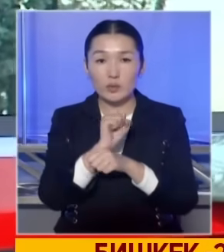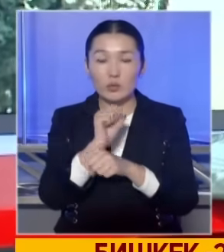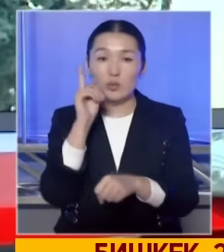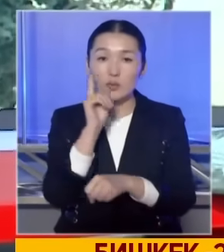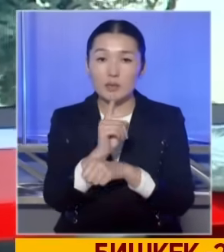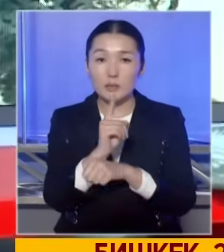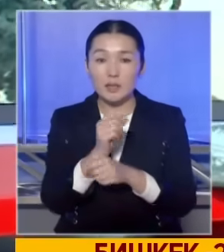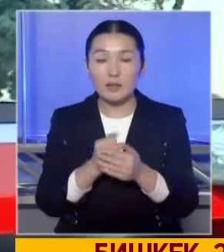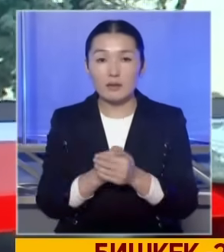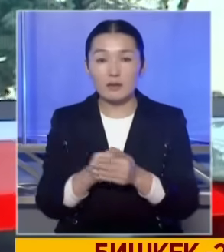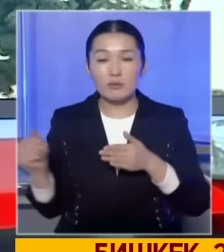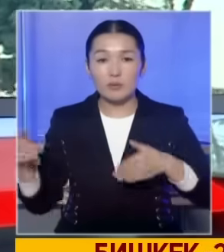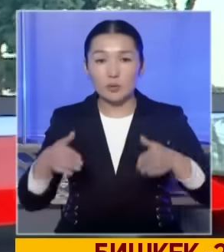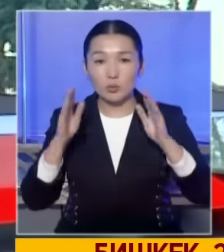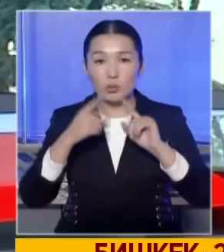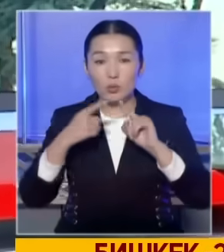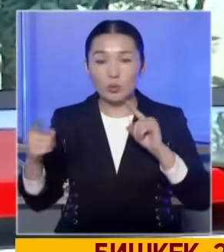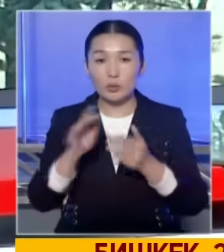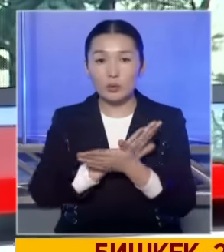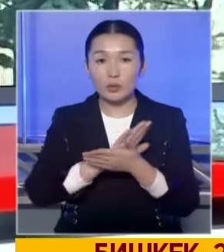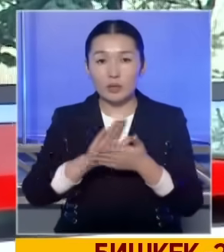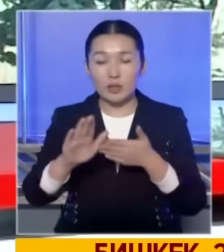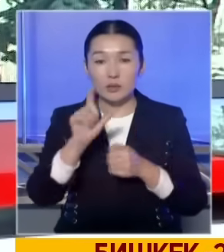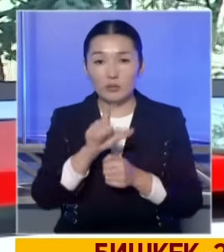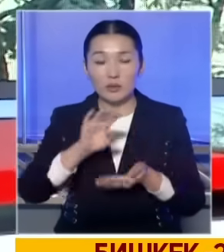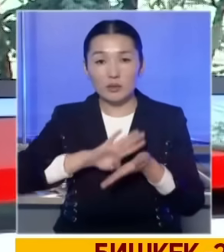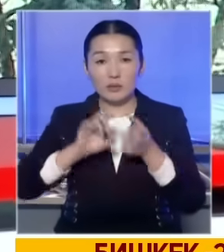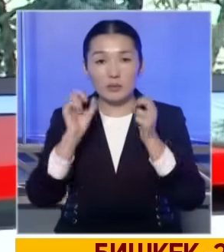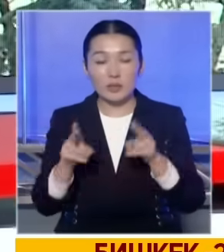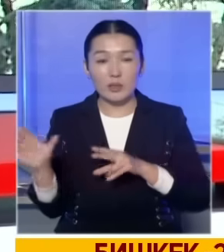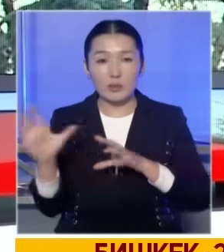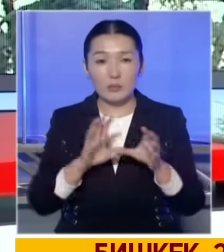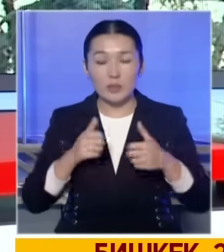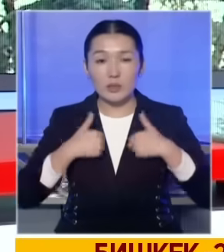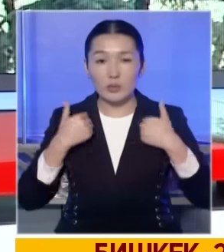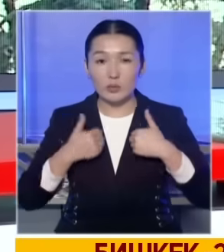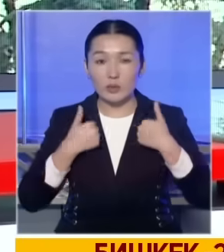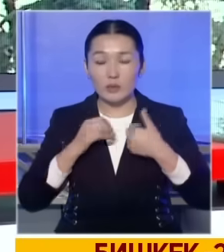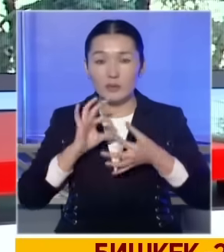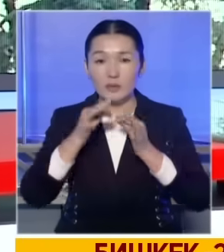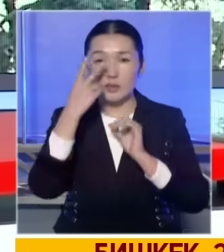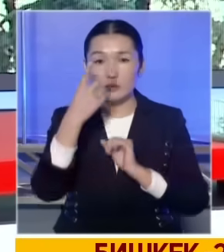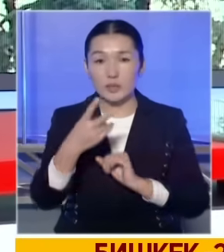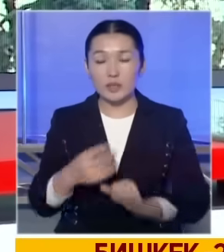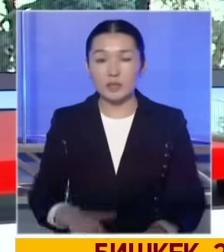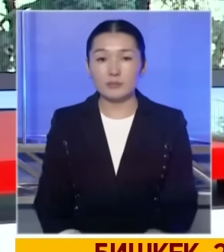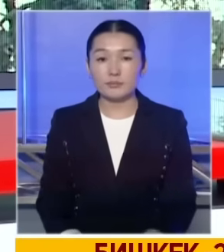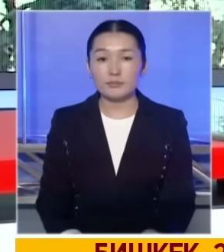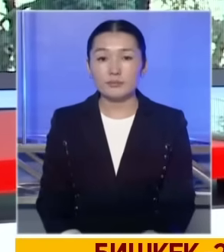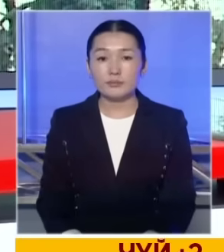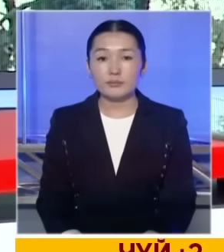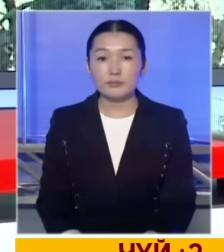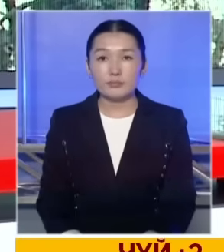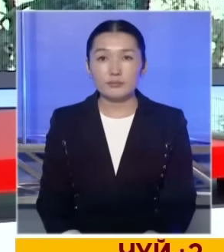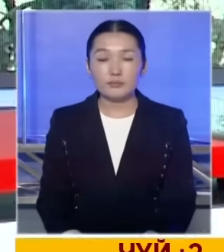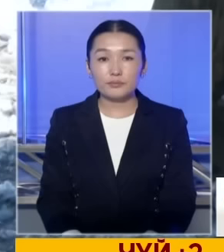кирди. Аталган тилкедеги жол тазалоо, жарандардын коопсуздугун камсыздоо аракеттери тууралуу аймактык кабарчыбыз айтып берет.